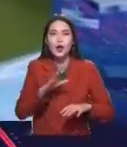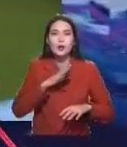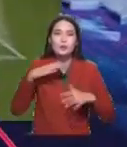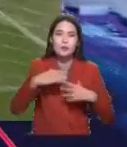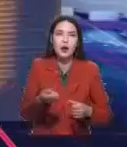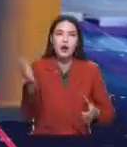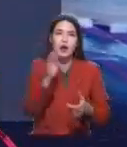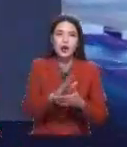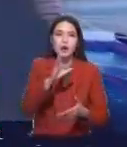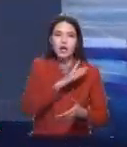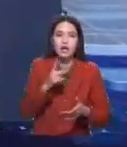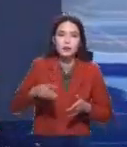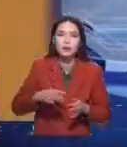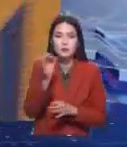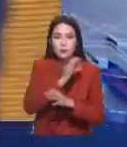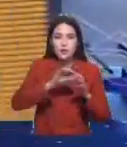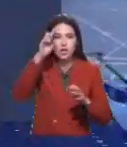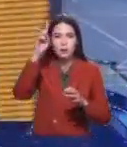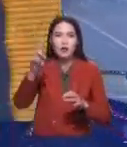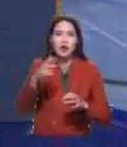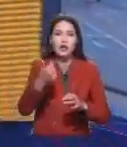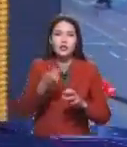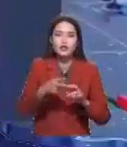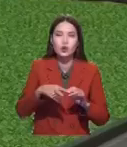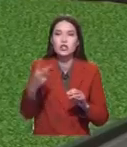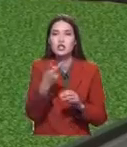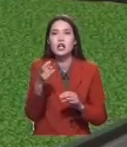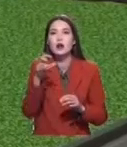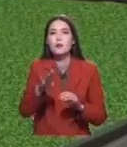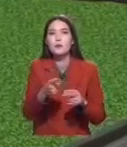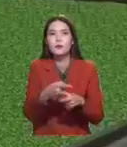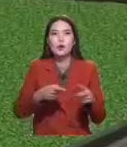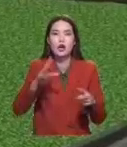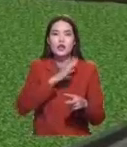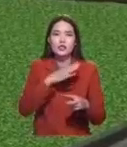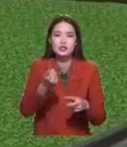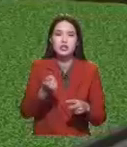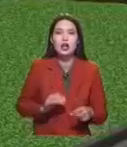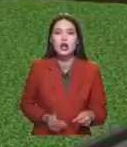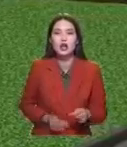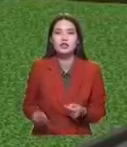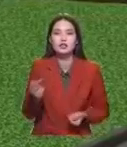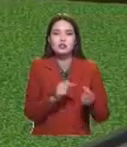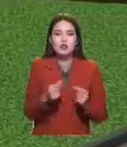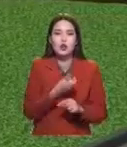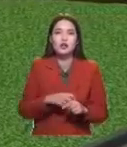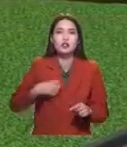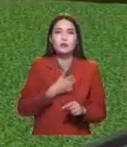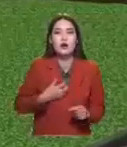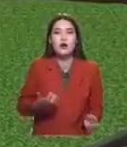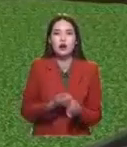танытып, Роберт Тейлор есепті ашты. Ойынның екінші жартысында Магомед Адиевтің футболшылары намысты қолдан